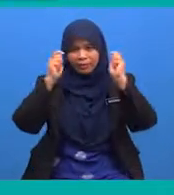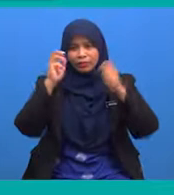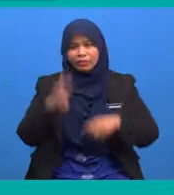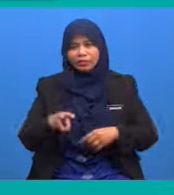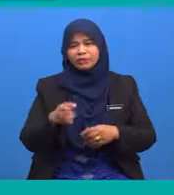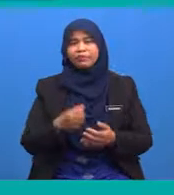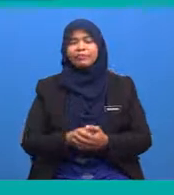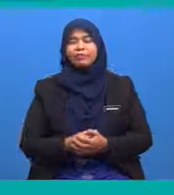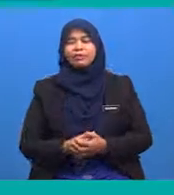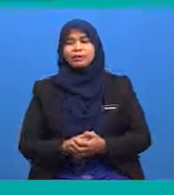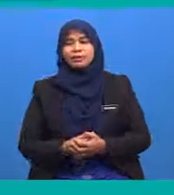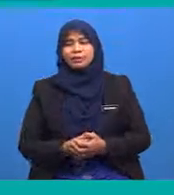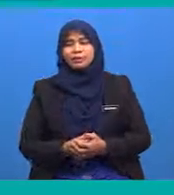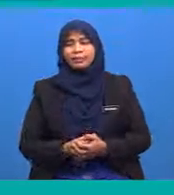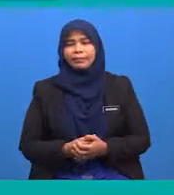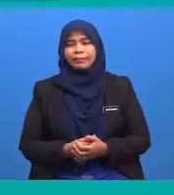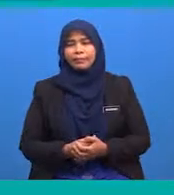dunia.